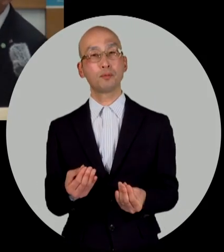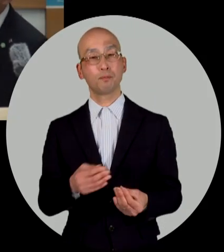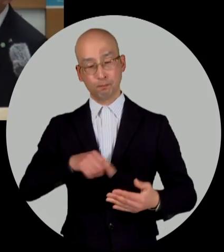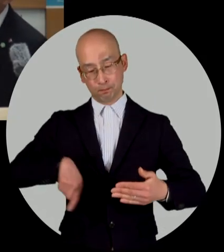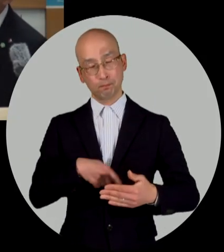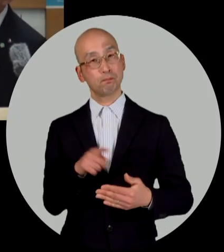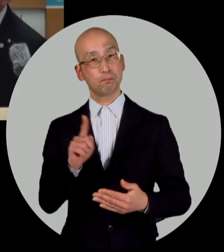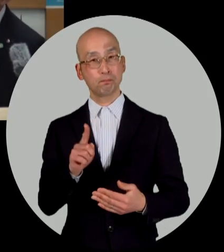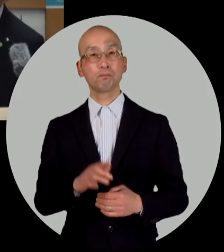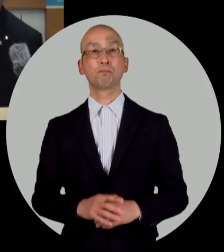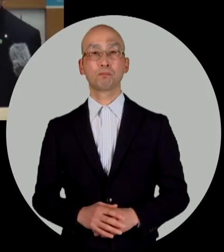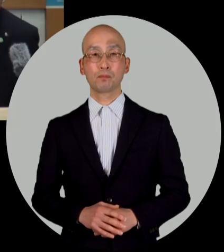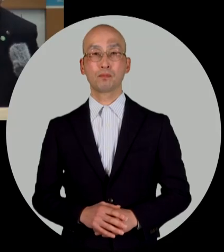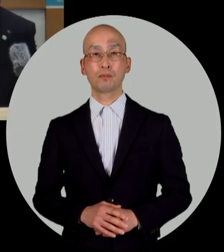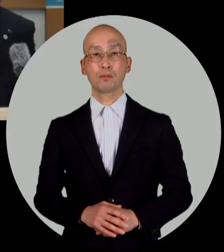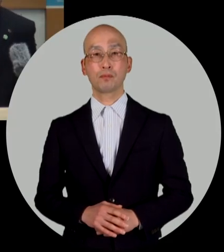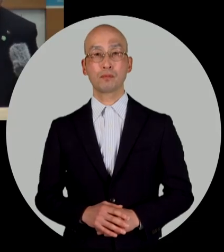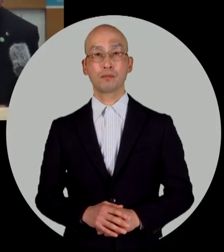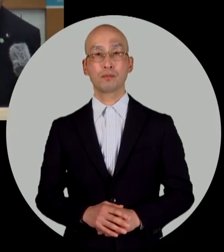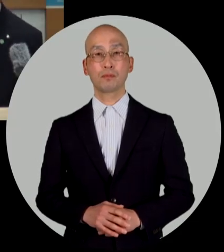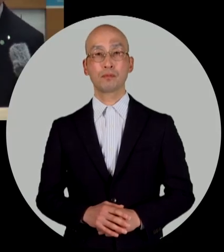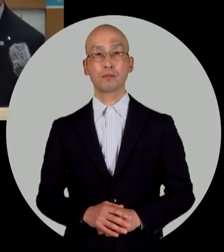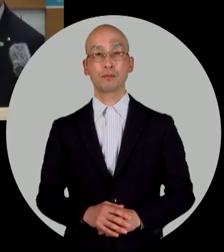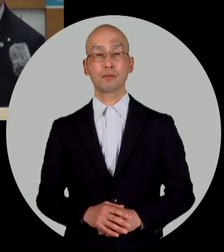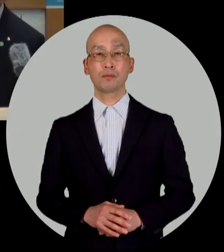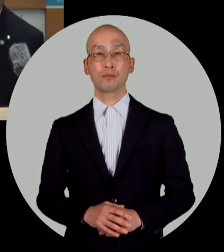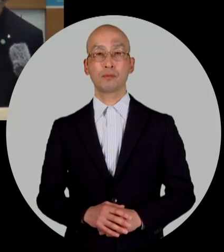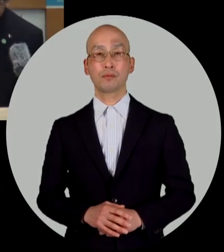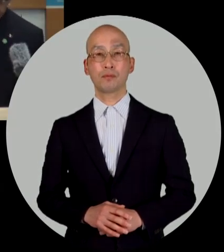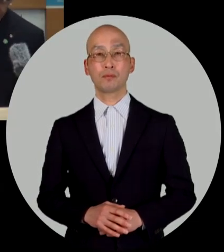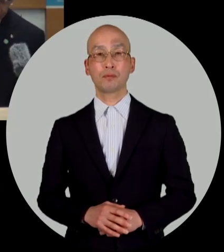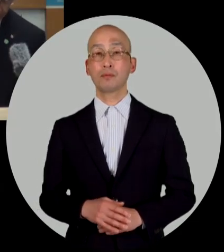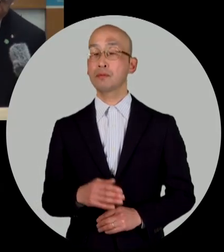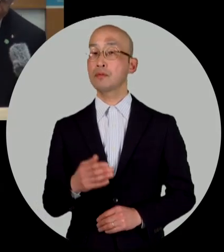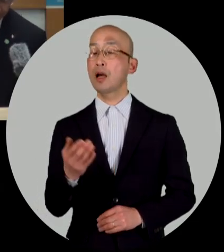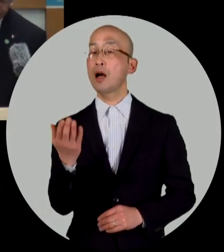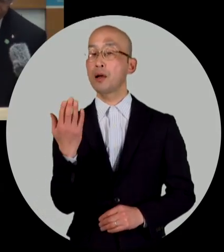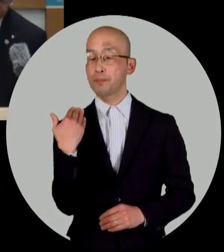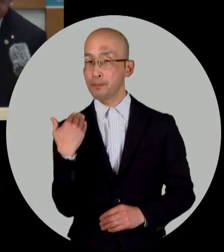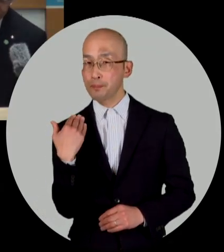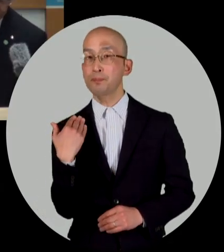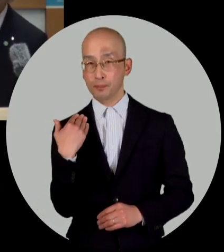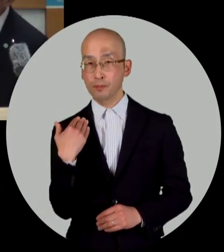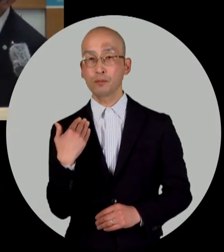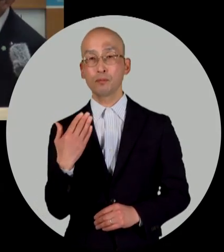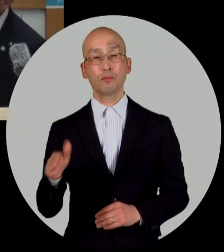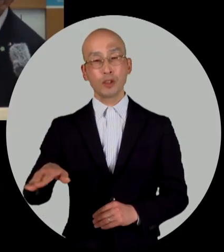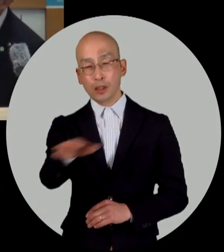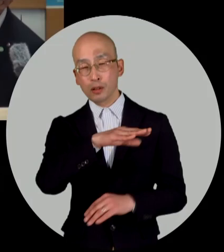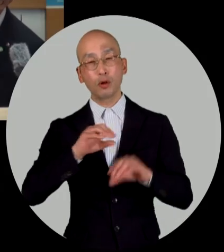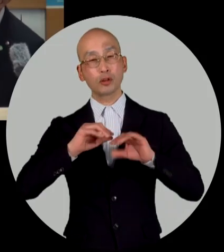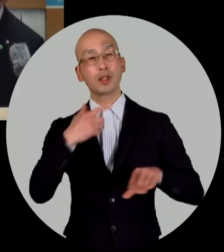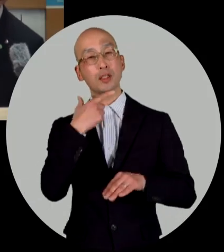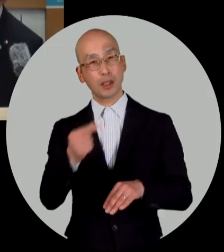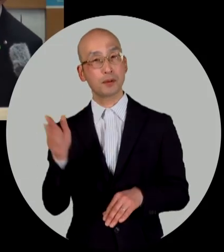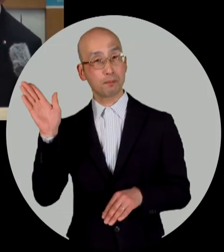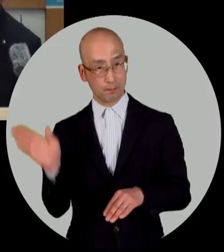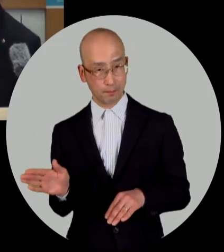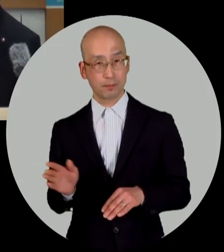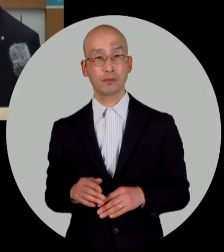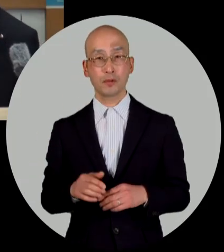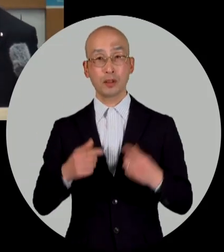を予定をしているものについて、事前にお知らせをしておこうと思っております。正式